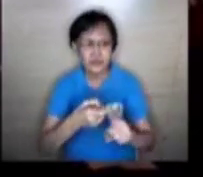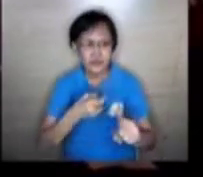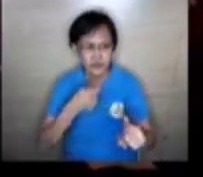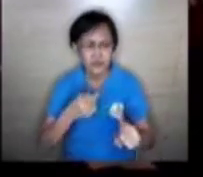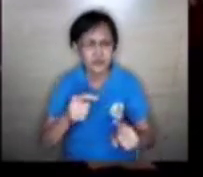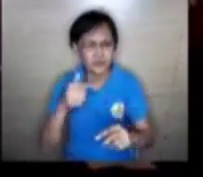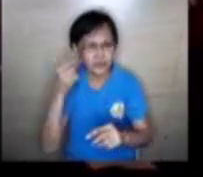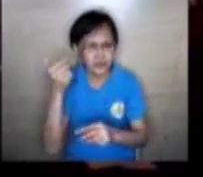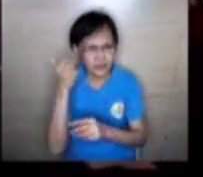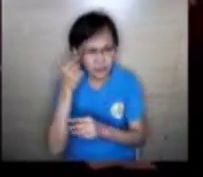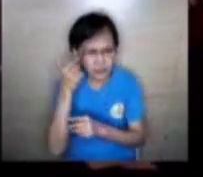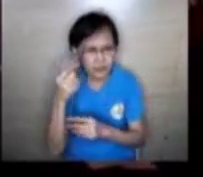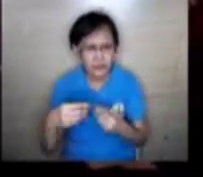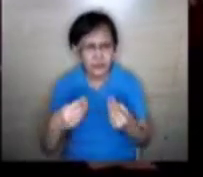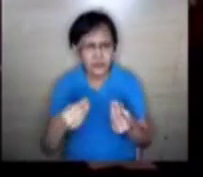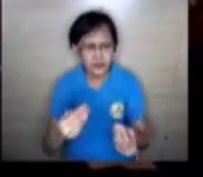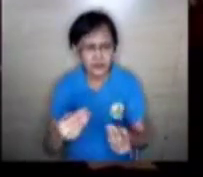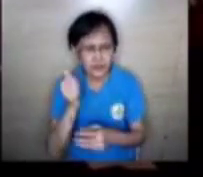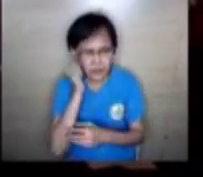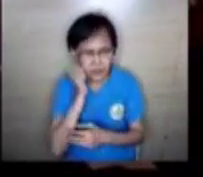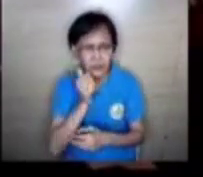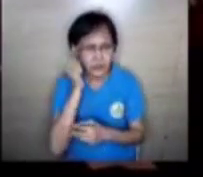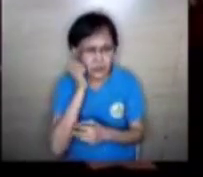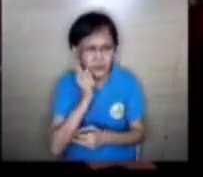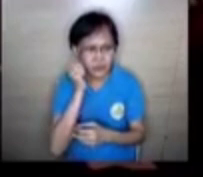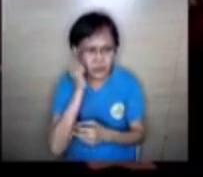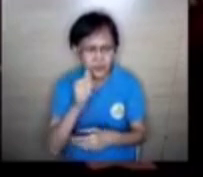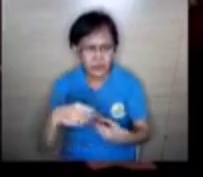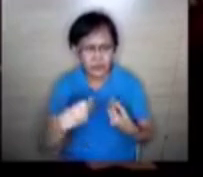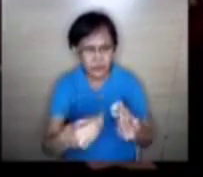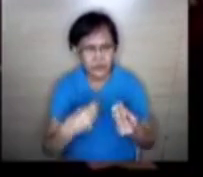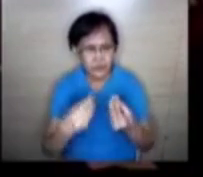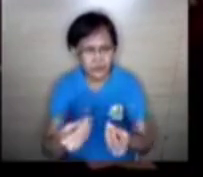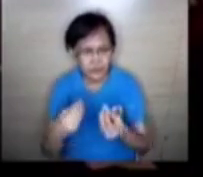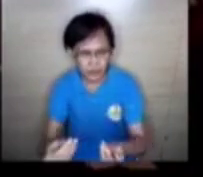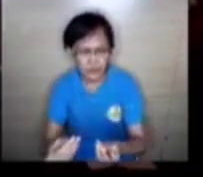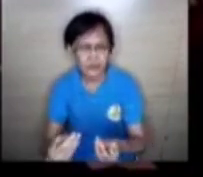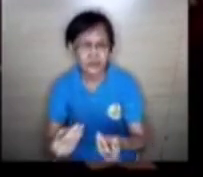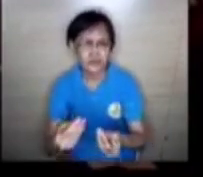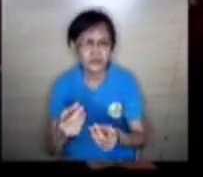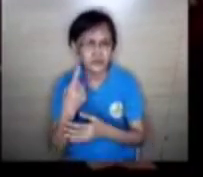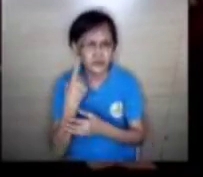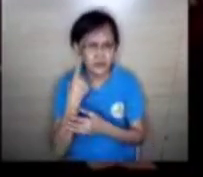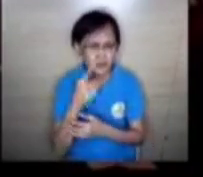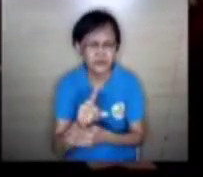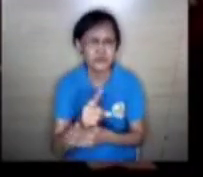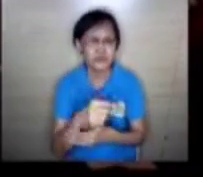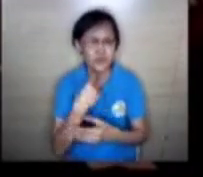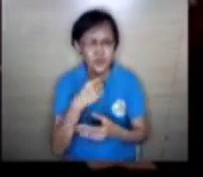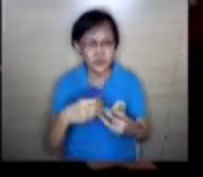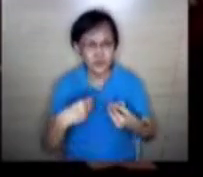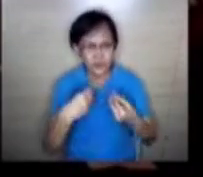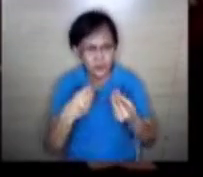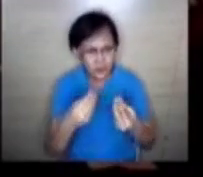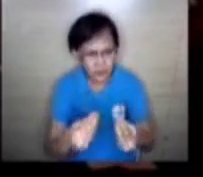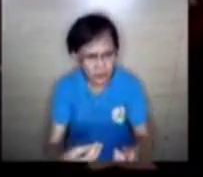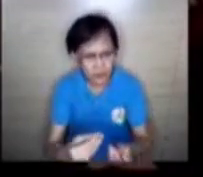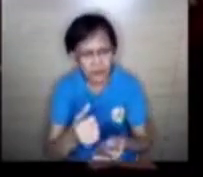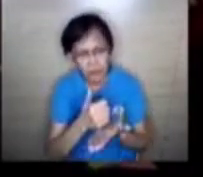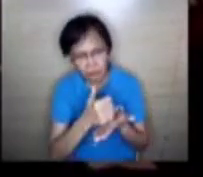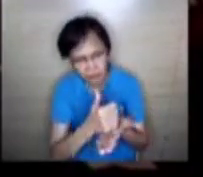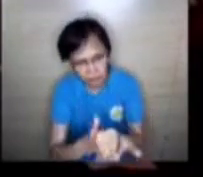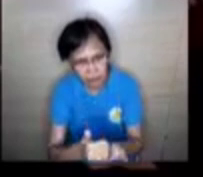naman, 8,000 meals araw-araw pa rin ang niluluto para sa mga frontliners, sila rin yung kapag may evacuation o iba pang